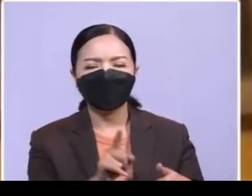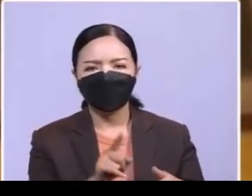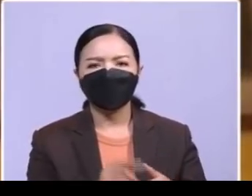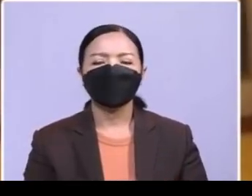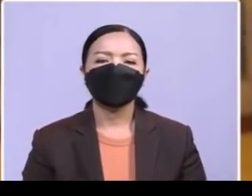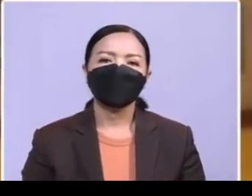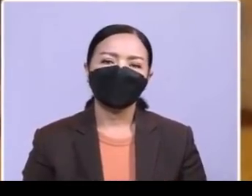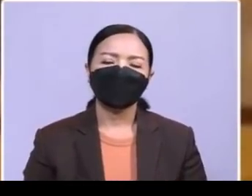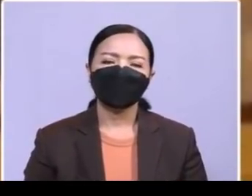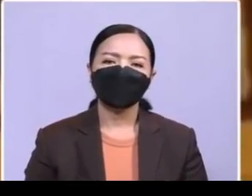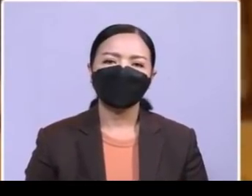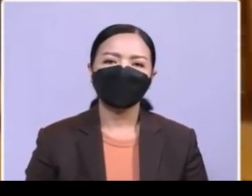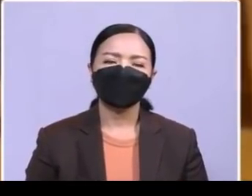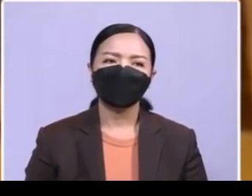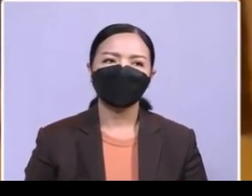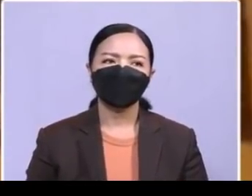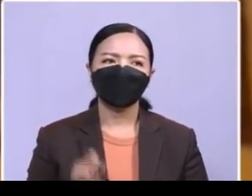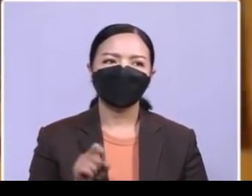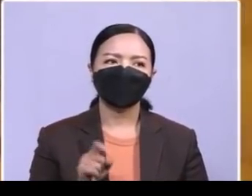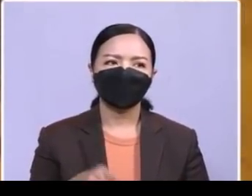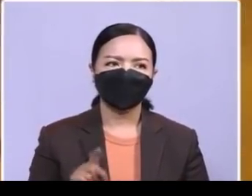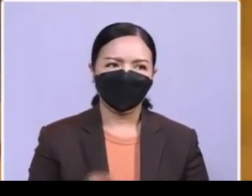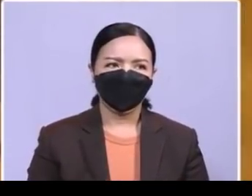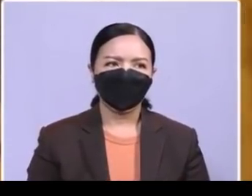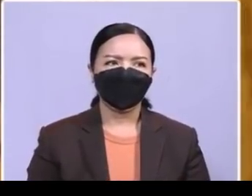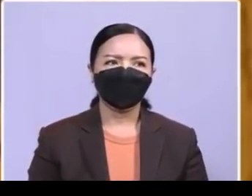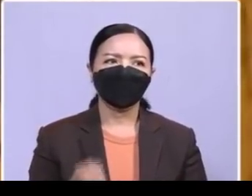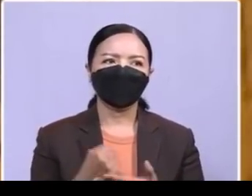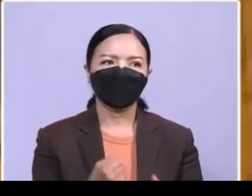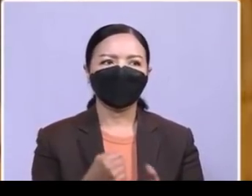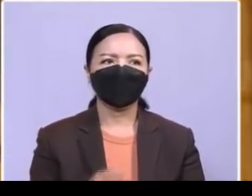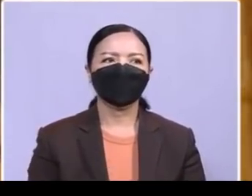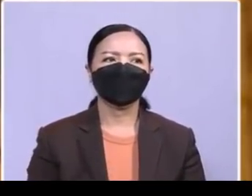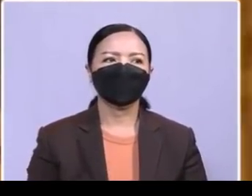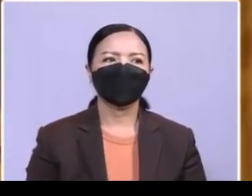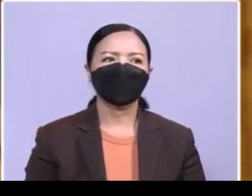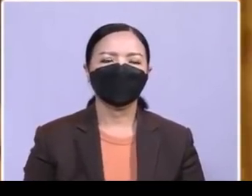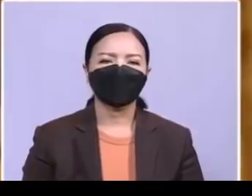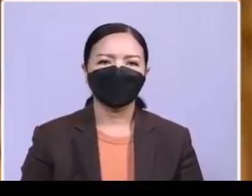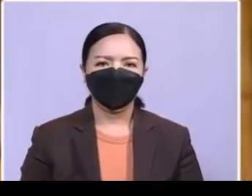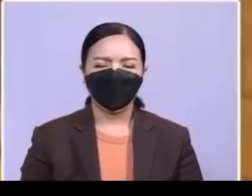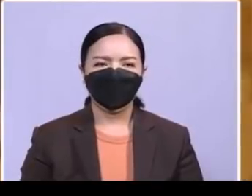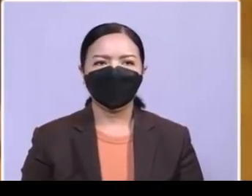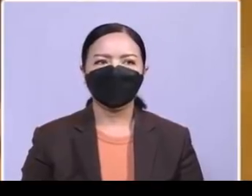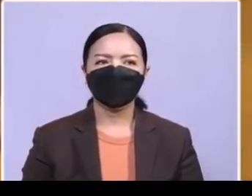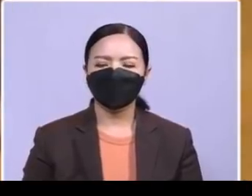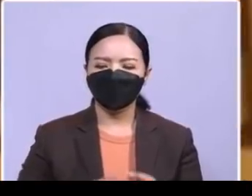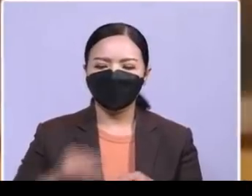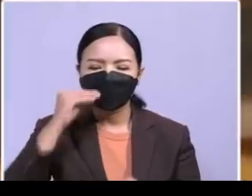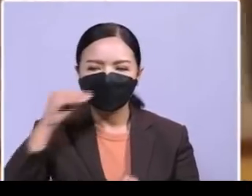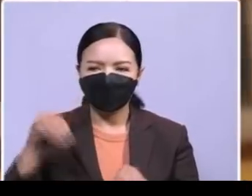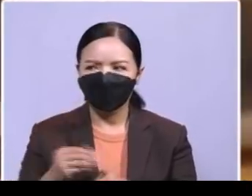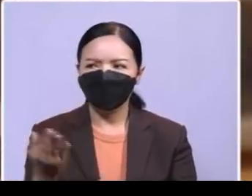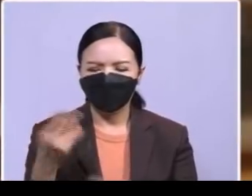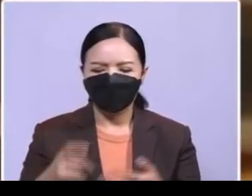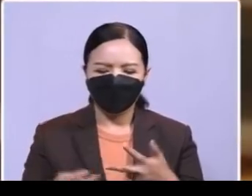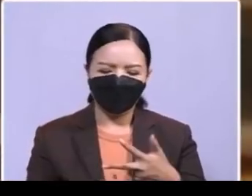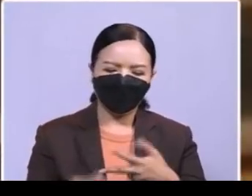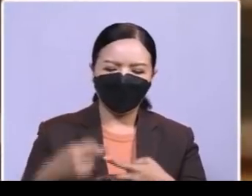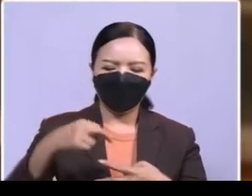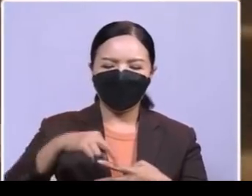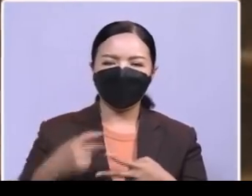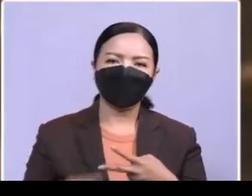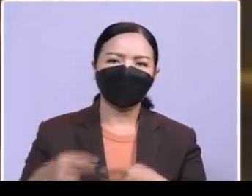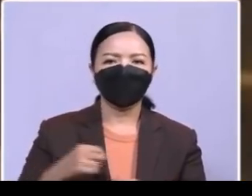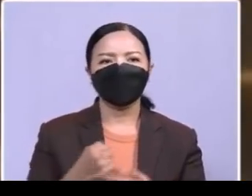หละก็เลยรีบเข้าไปช่วยเหลือทันทีเลยก็ต้องไปขอเพื่อนที่อยู่ข้างบ้านเนี่ยขอปีนระเบียงหน่อยเพื่อที่จะเข้า